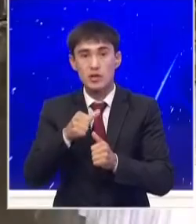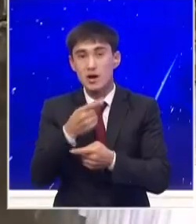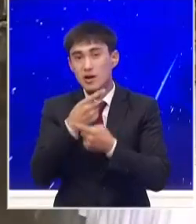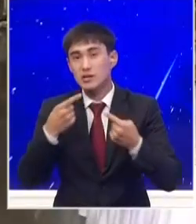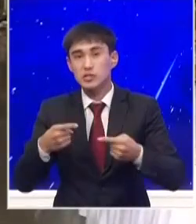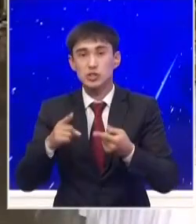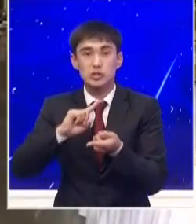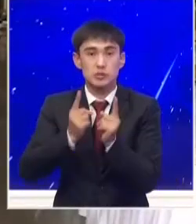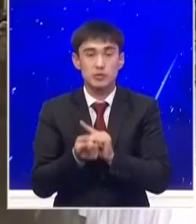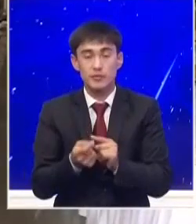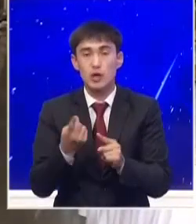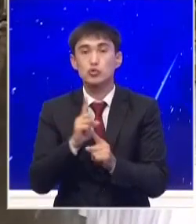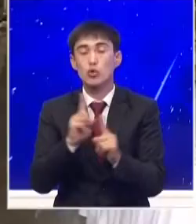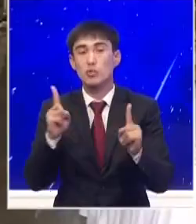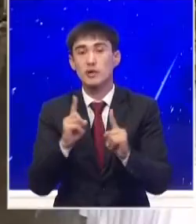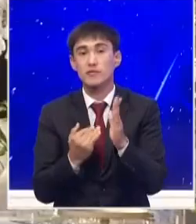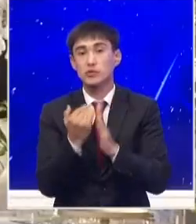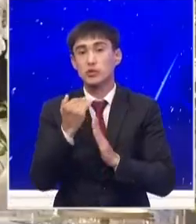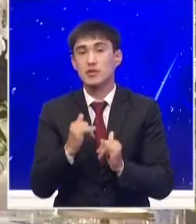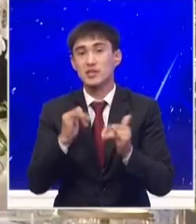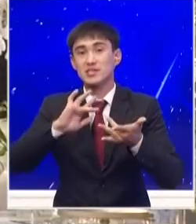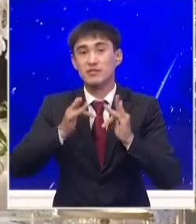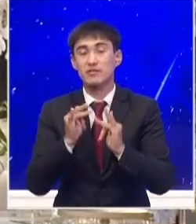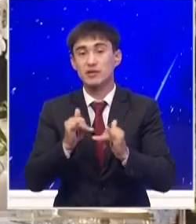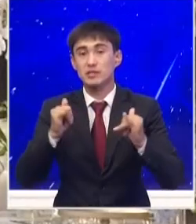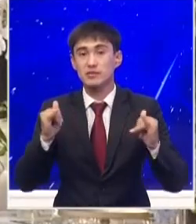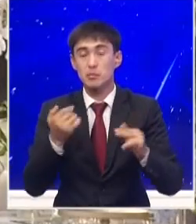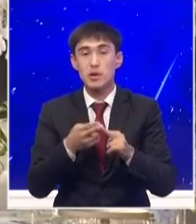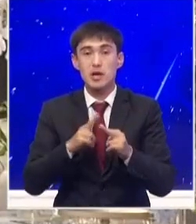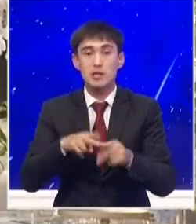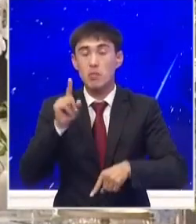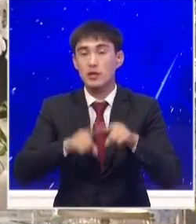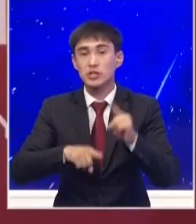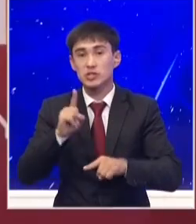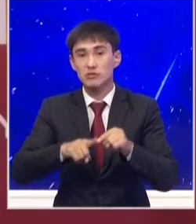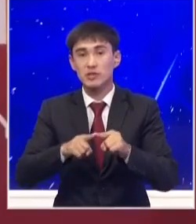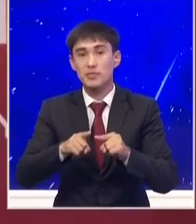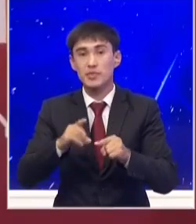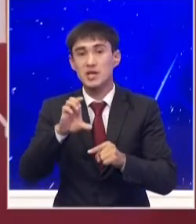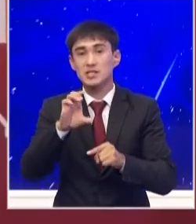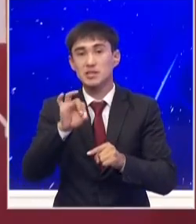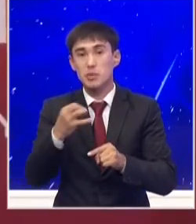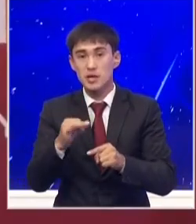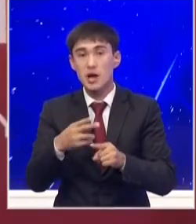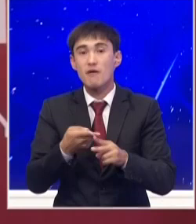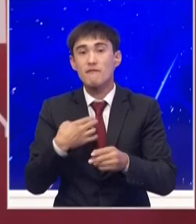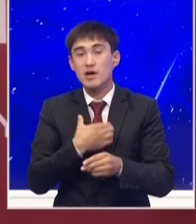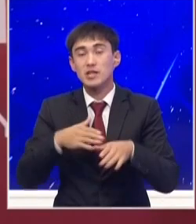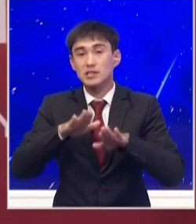различные трансформации. Особенно высоки темпы цифрового развития. При этом отечественным представителям медиасферы важно